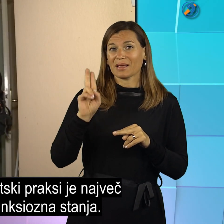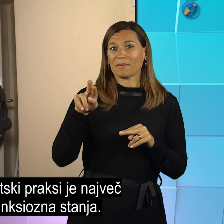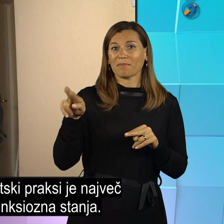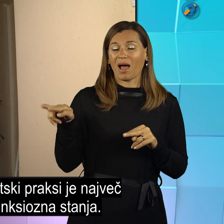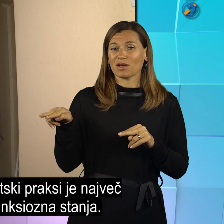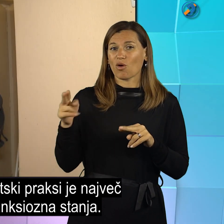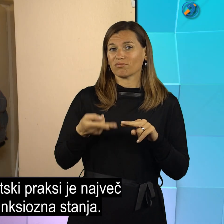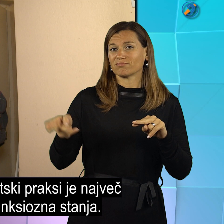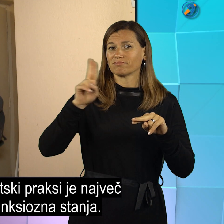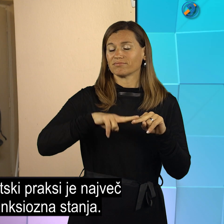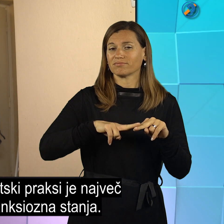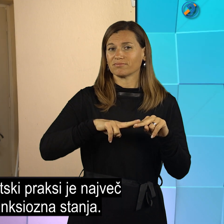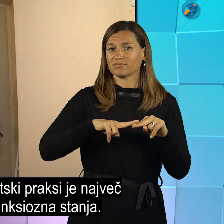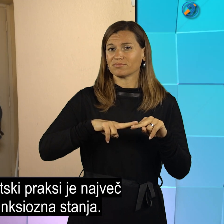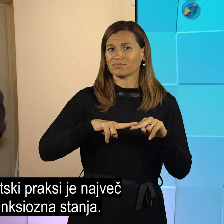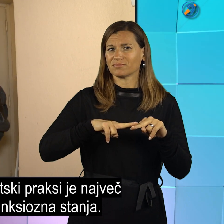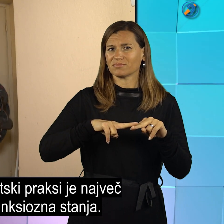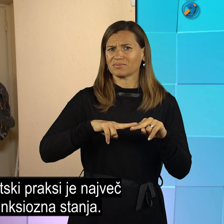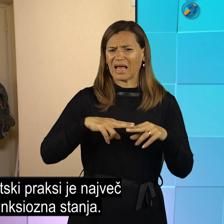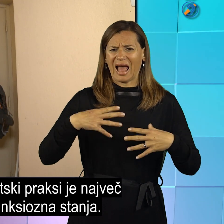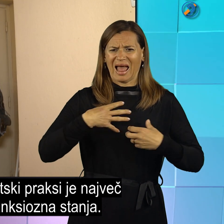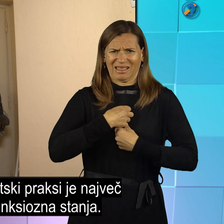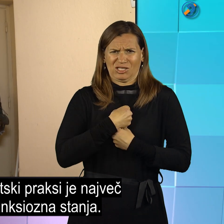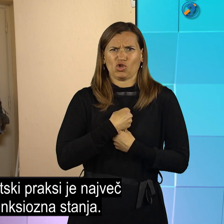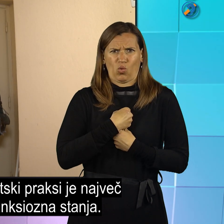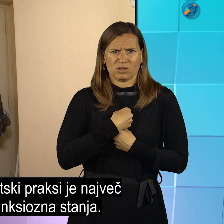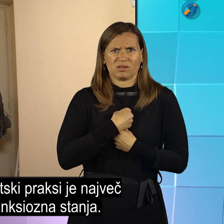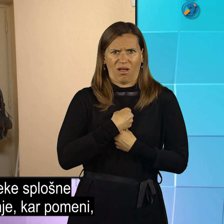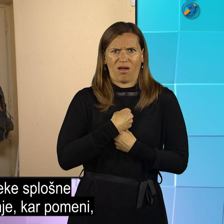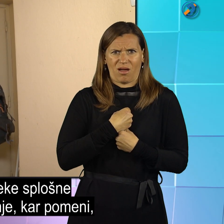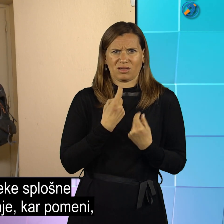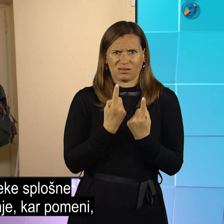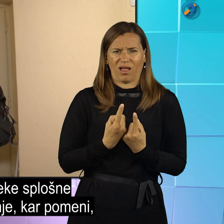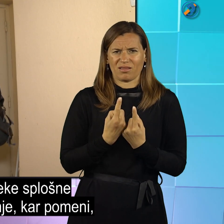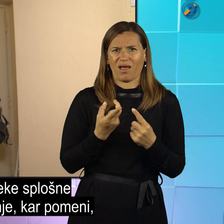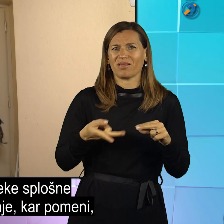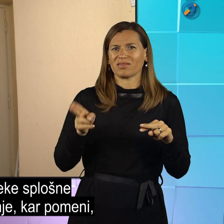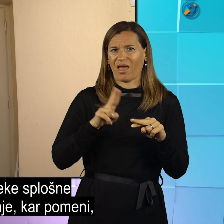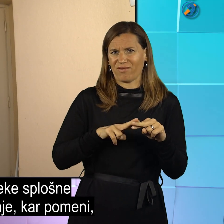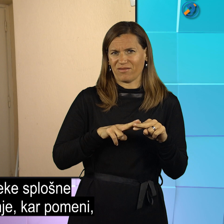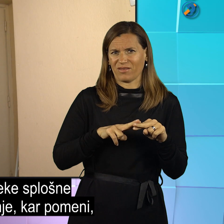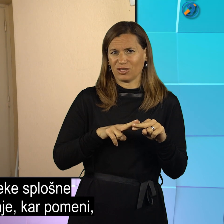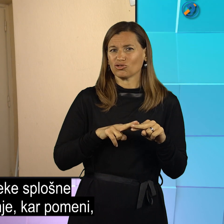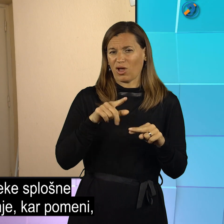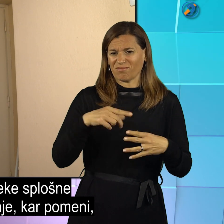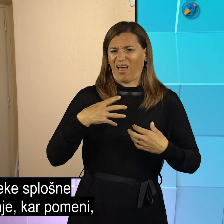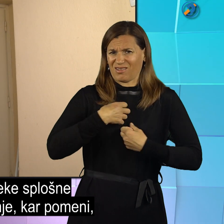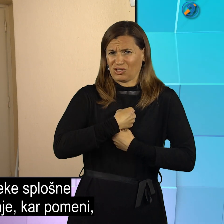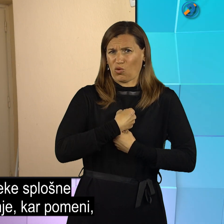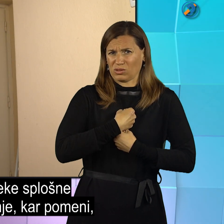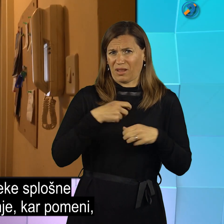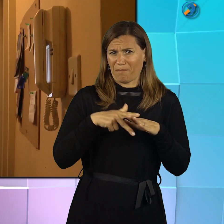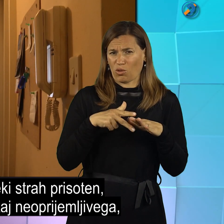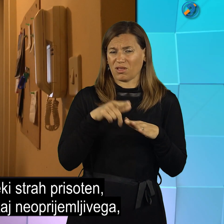imajo predvsem anksiozna stanja. Največ je neke generalizirane anksiozne motnje,